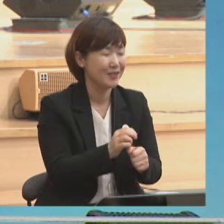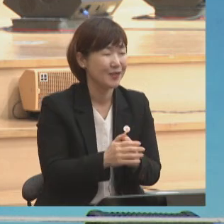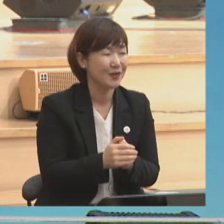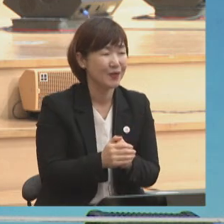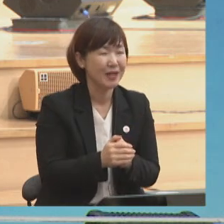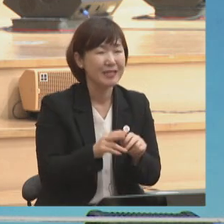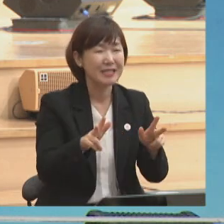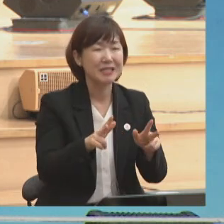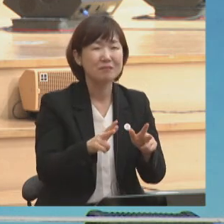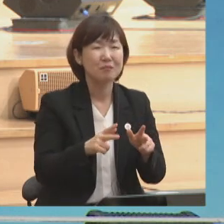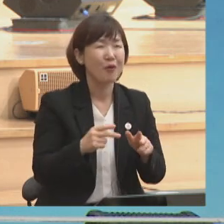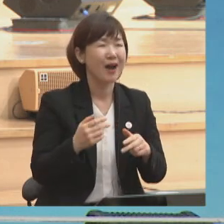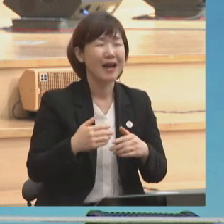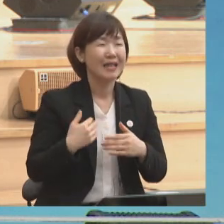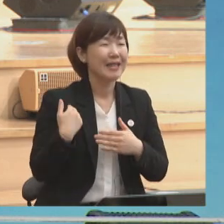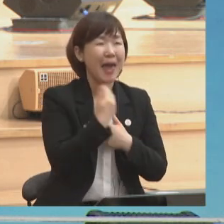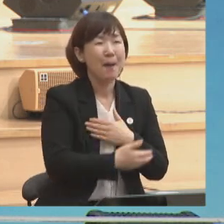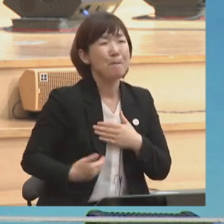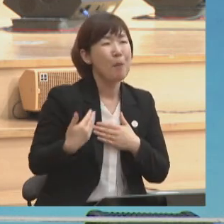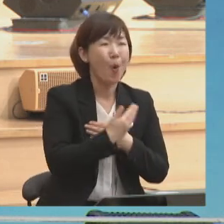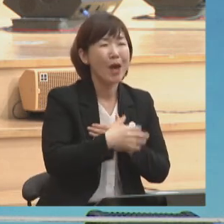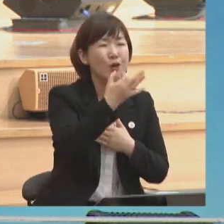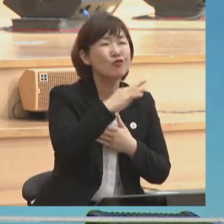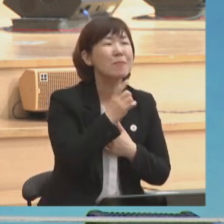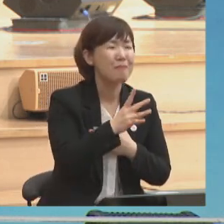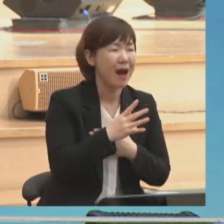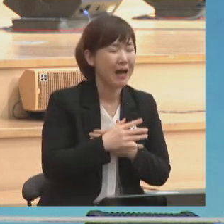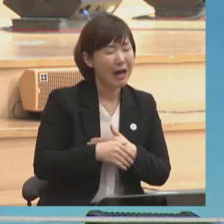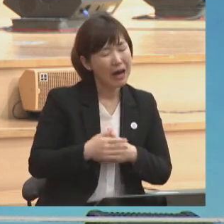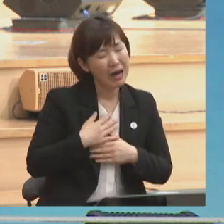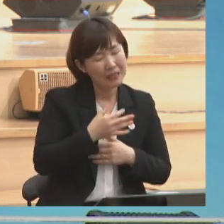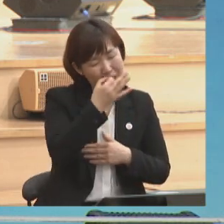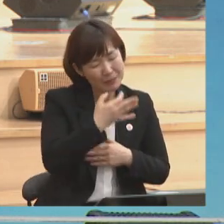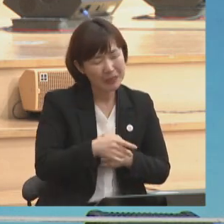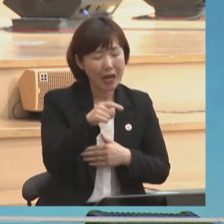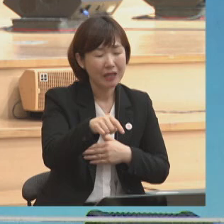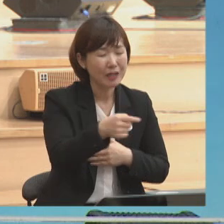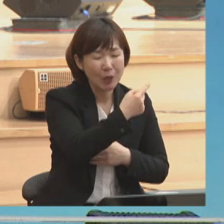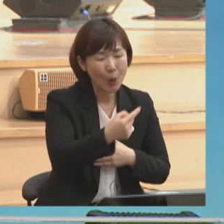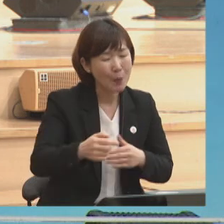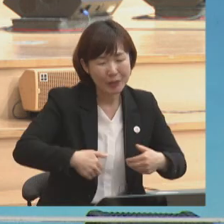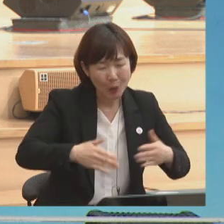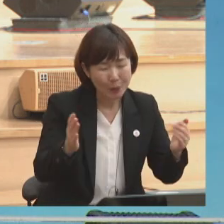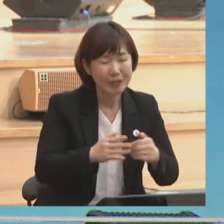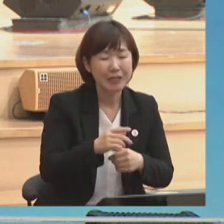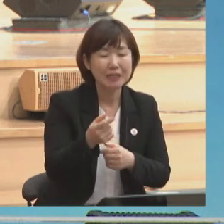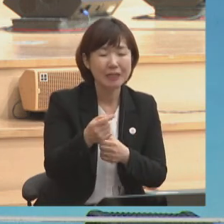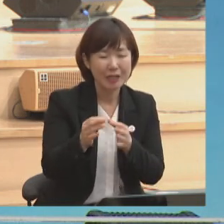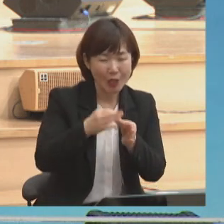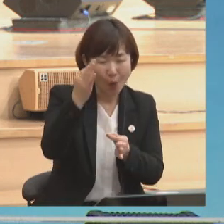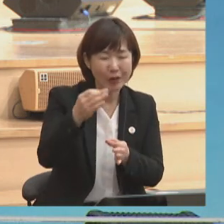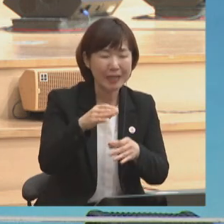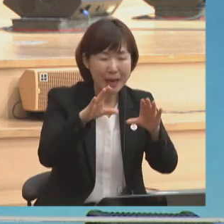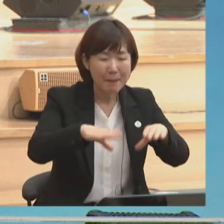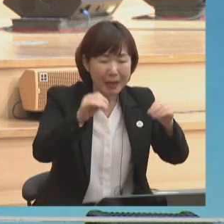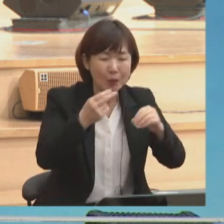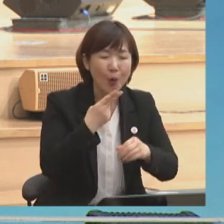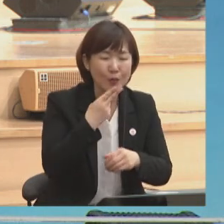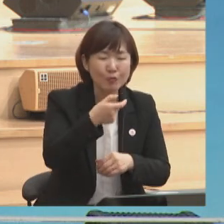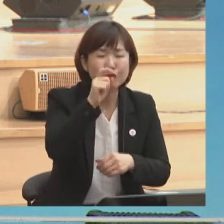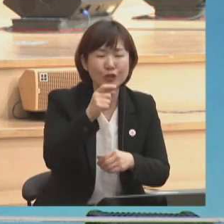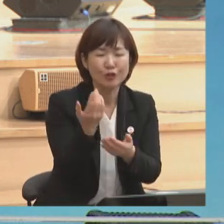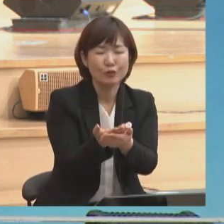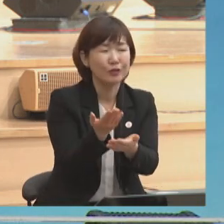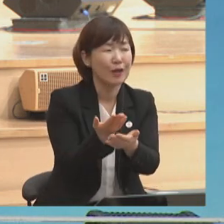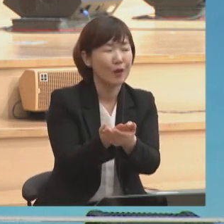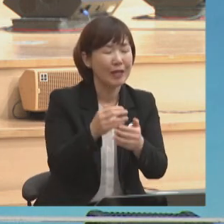여전히 인간적인 것밖에 관심이 없어. 내가 굳이 여기까지 안 와도 되게 그런 물이 있으면 내게 좀 주세요. 그렇게 말하고 있어요.